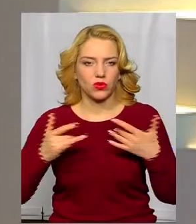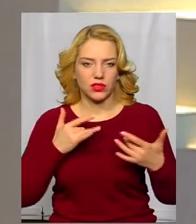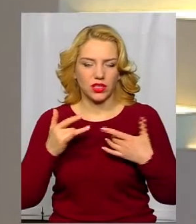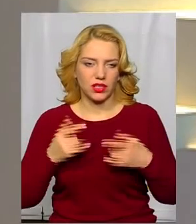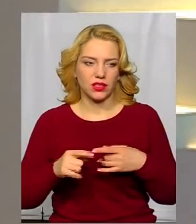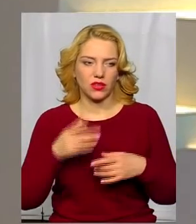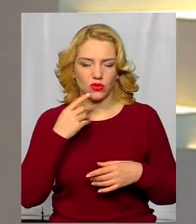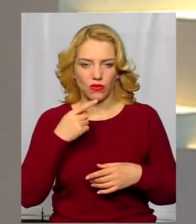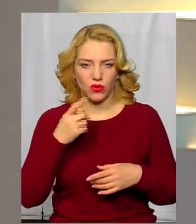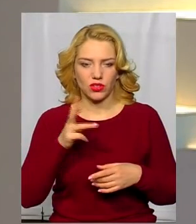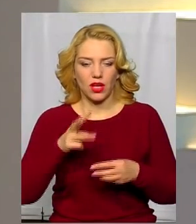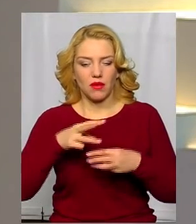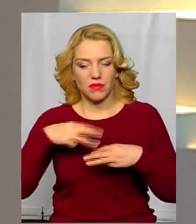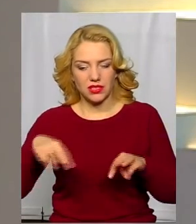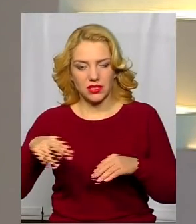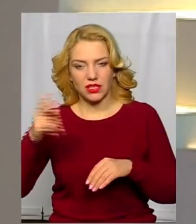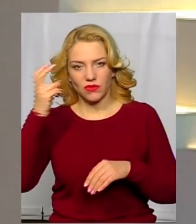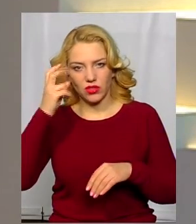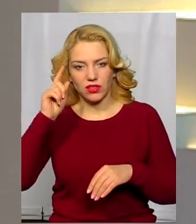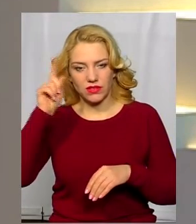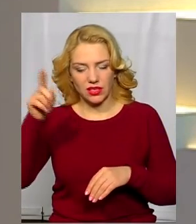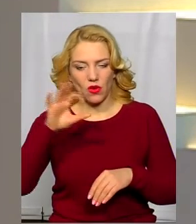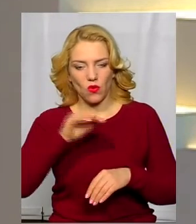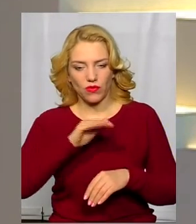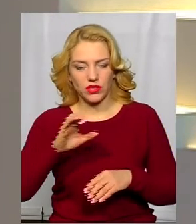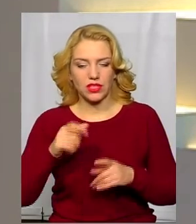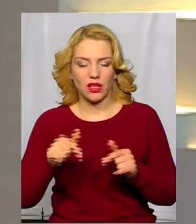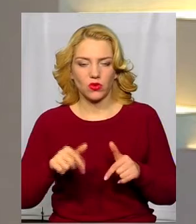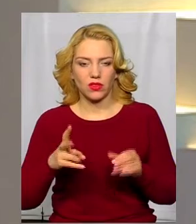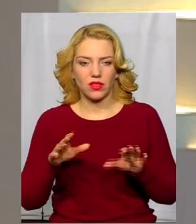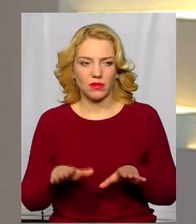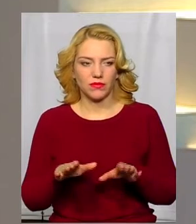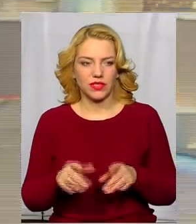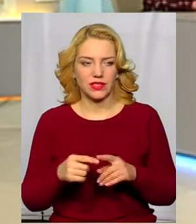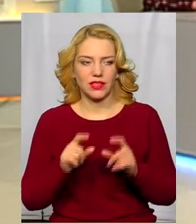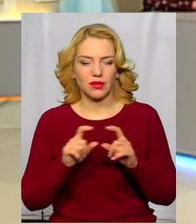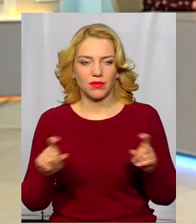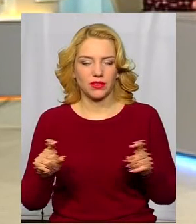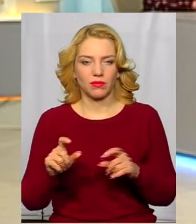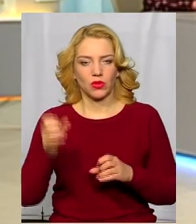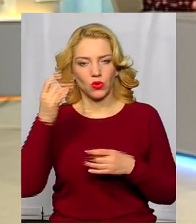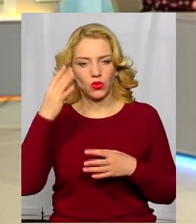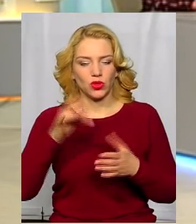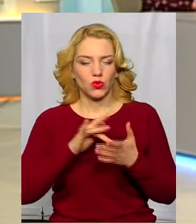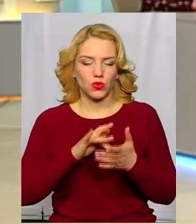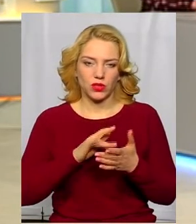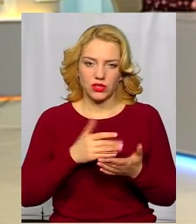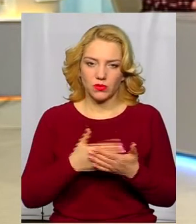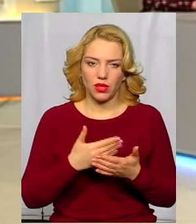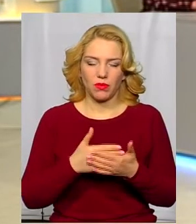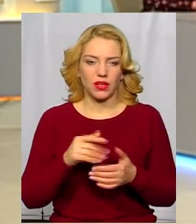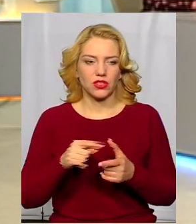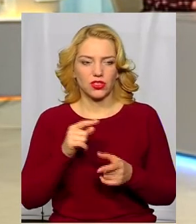міністерство, то це, напевно, київський офіс. А отут ви на місці, до департаментів місцевих, наприклад, до того ж департаменту культури і туризму, наприклад,